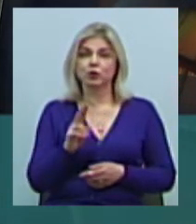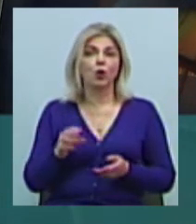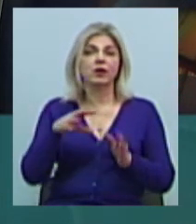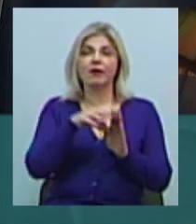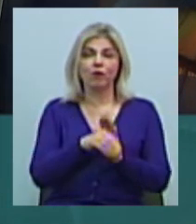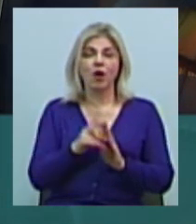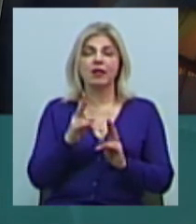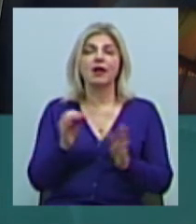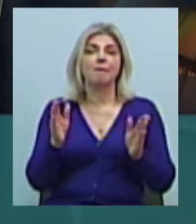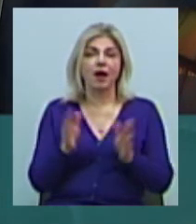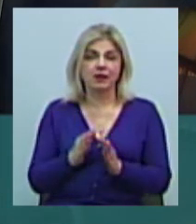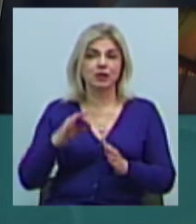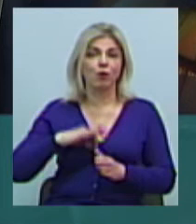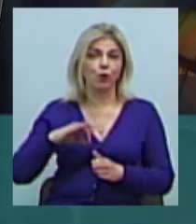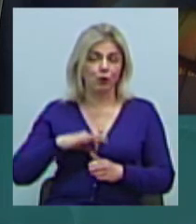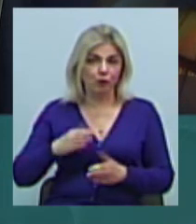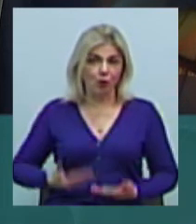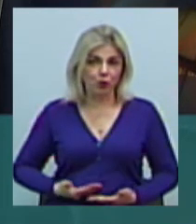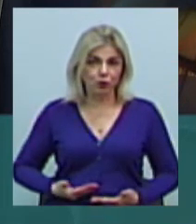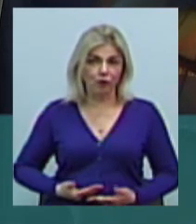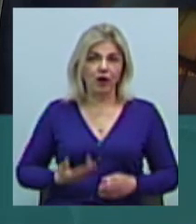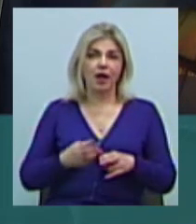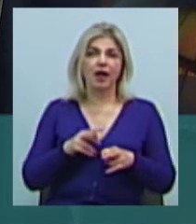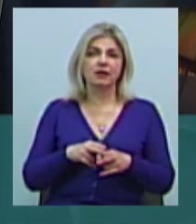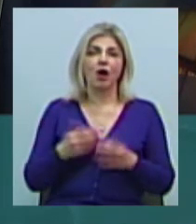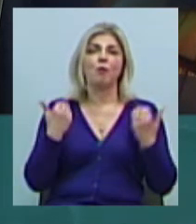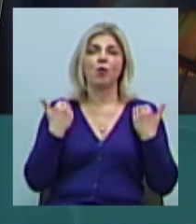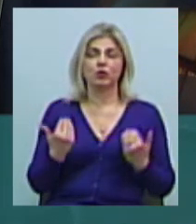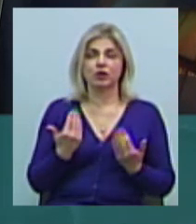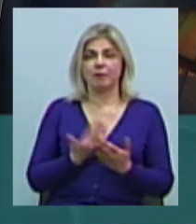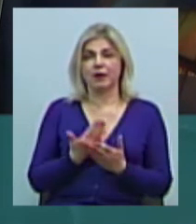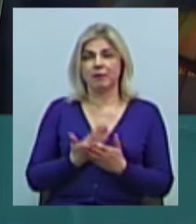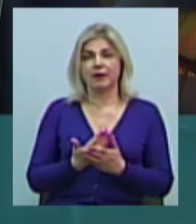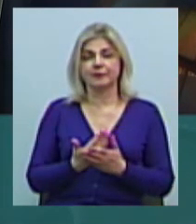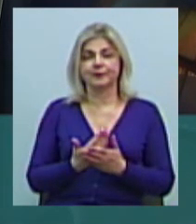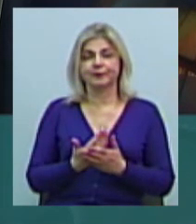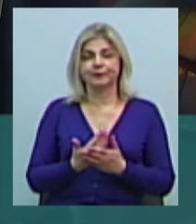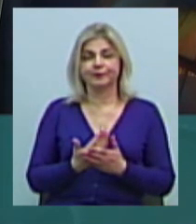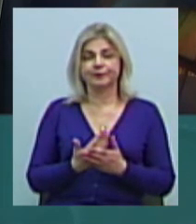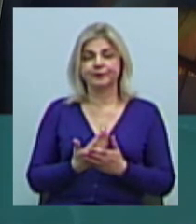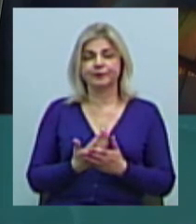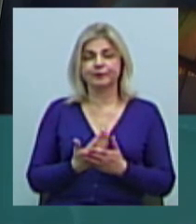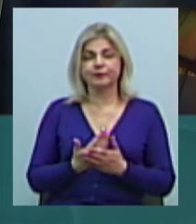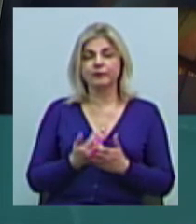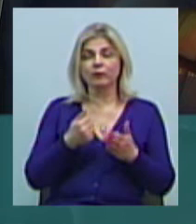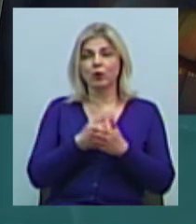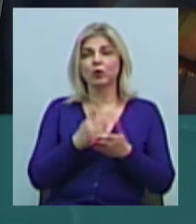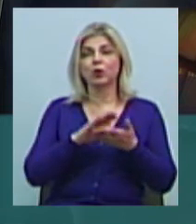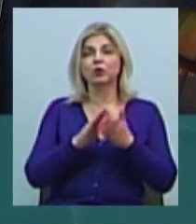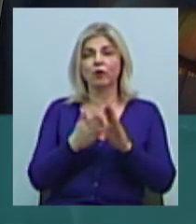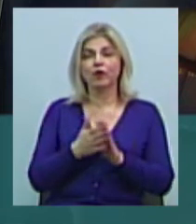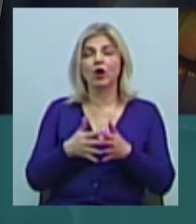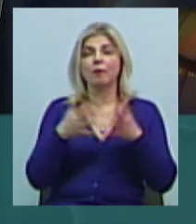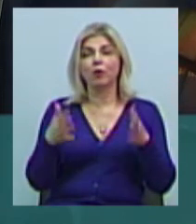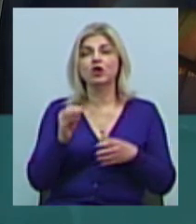малих непобутових, а це споживачі, в яких потужність дозволена до використання відповідно до договору становить більше, ніж